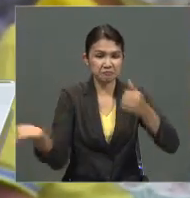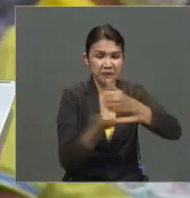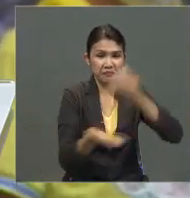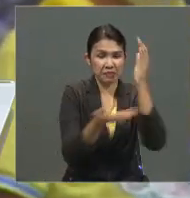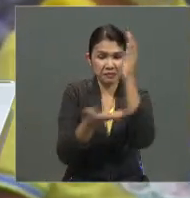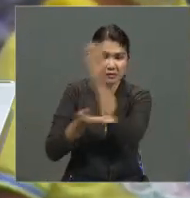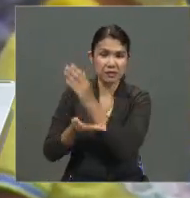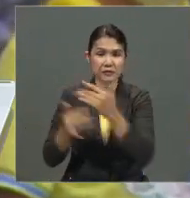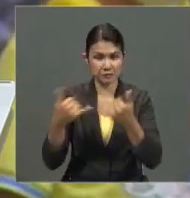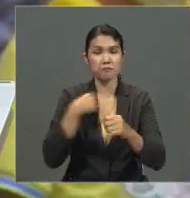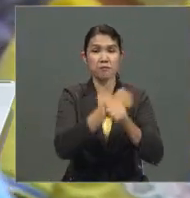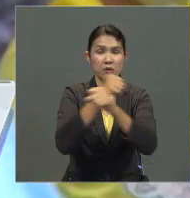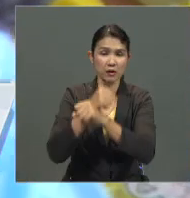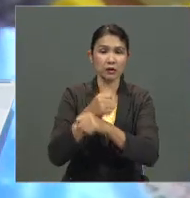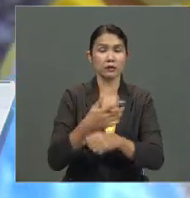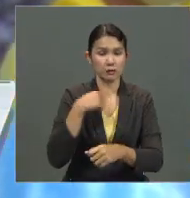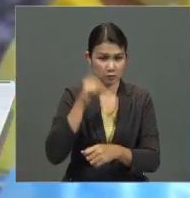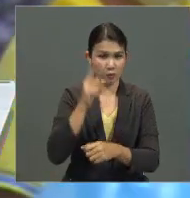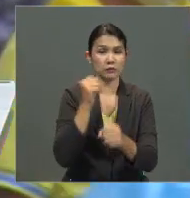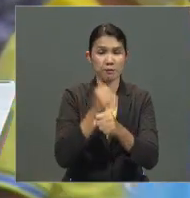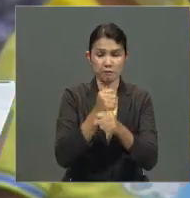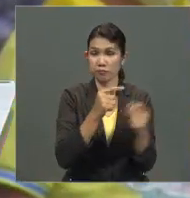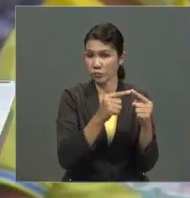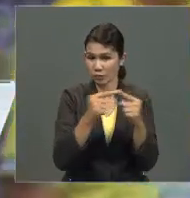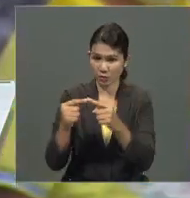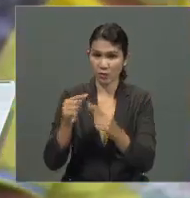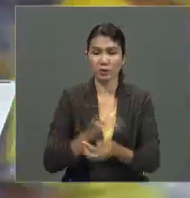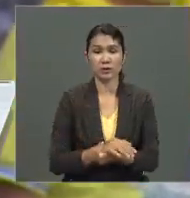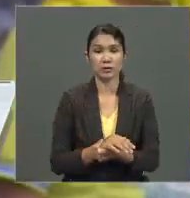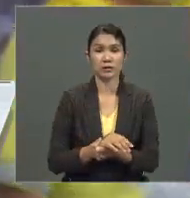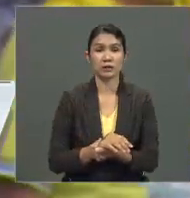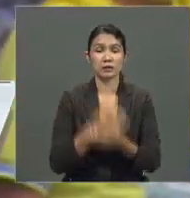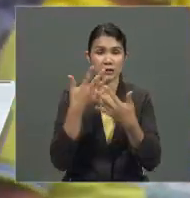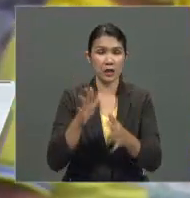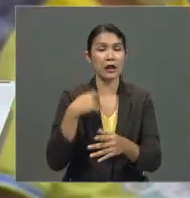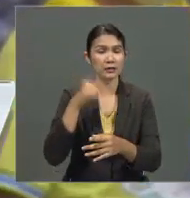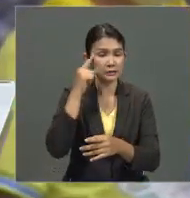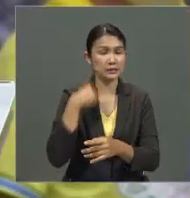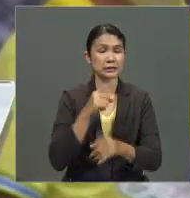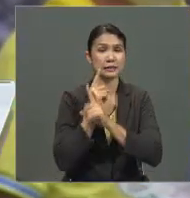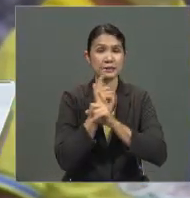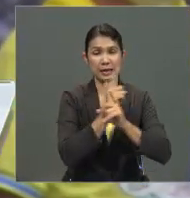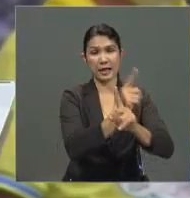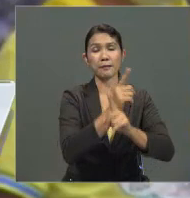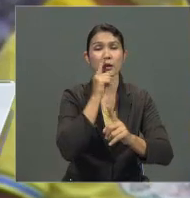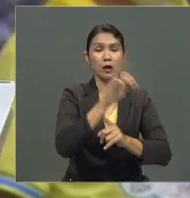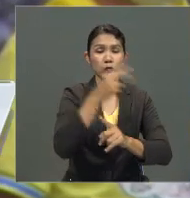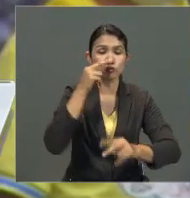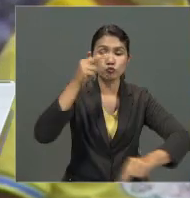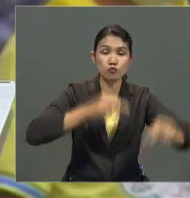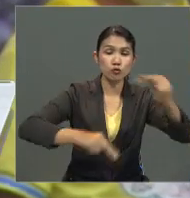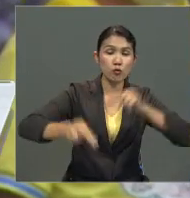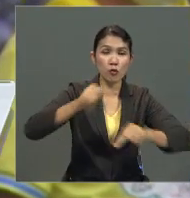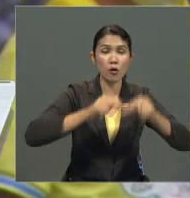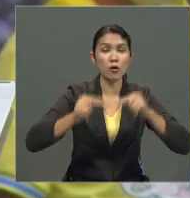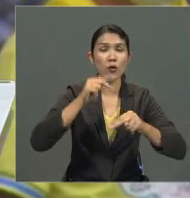าได้อย่างต่อเนื่องซึ่งผมดำเนินการต่อไปตลอดจนได้น้อมนำแนวทางการรักทรัพยากรป่าไม้ให้